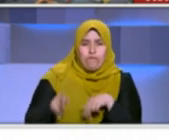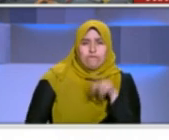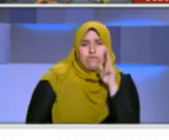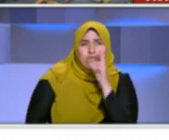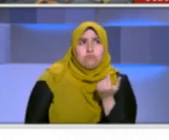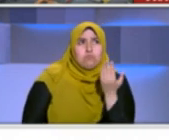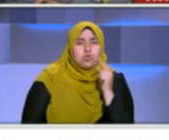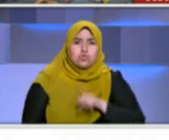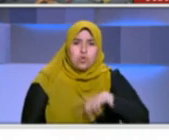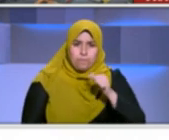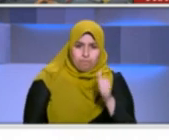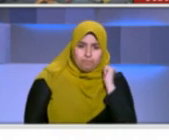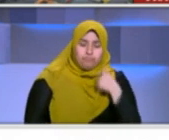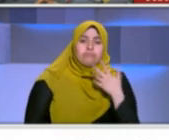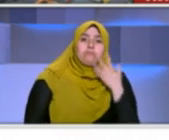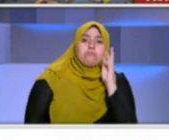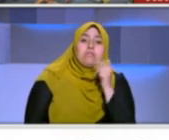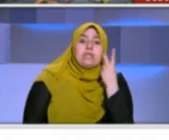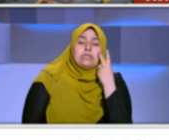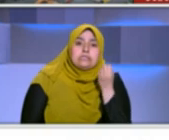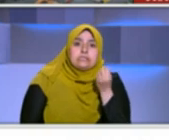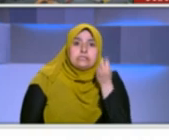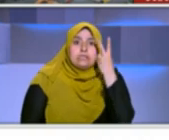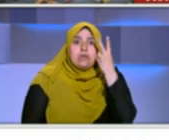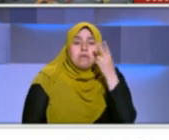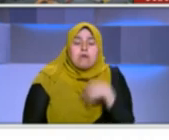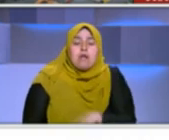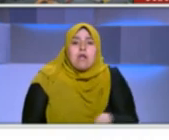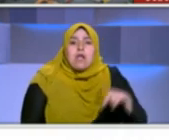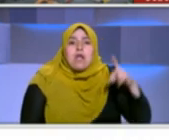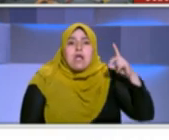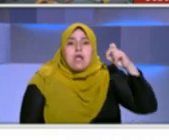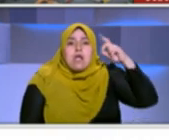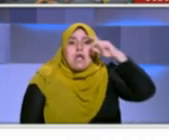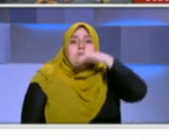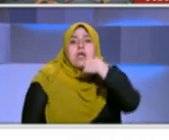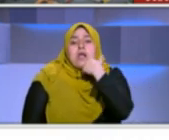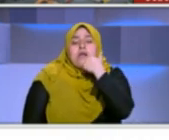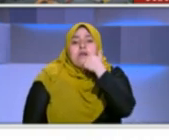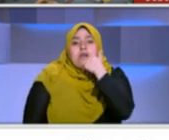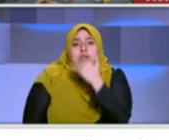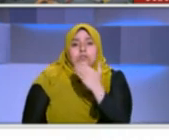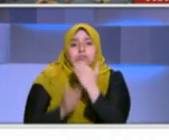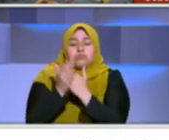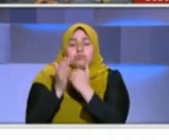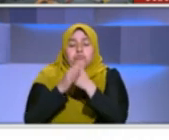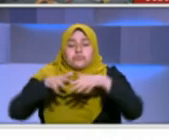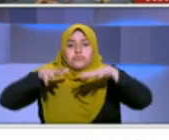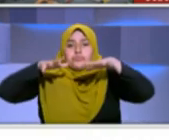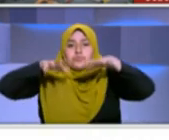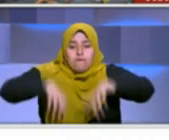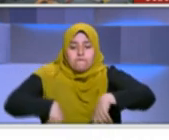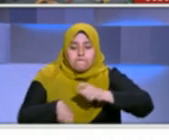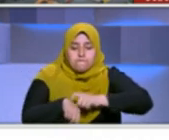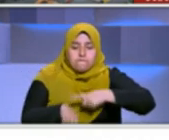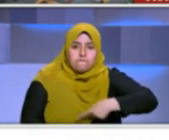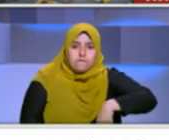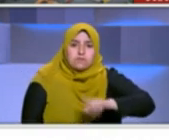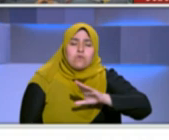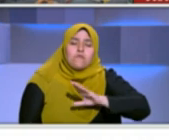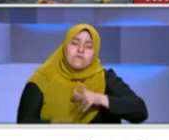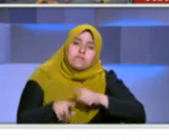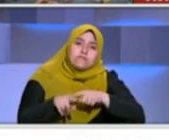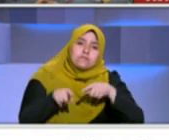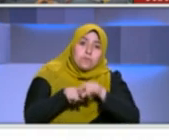تقريبا يقول انه يتنبأ باسوأ ركود في العالم خلال الفتره القادمه، لكنه في الوقت ذاته يعطي مؤشرات ايجابيه